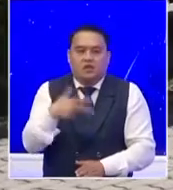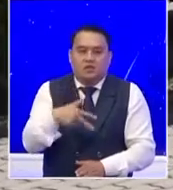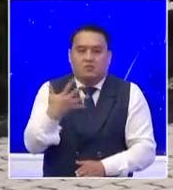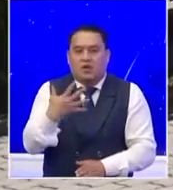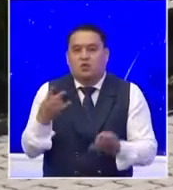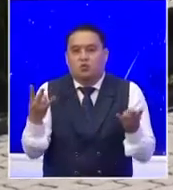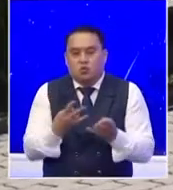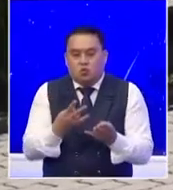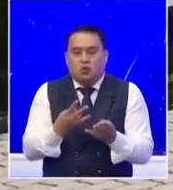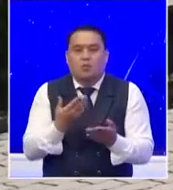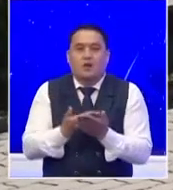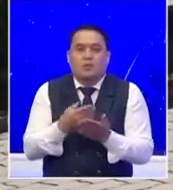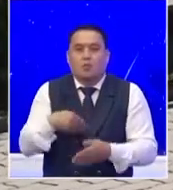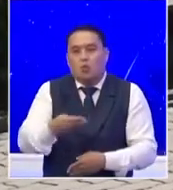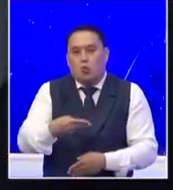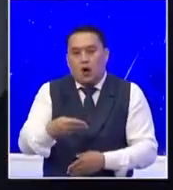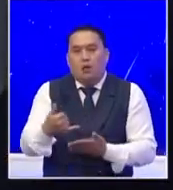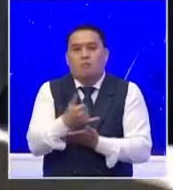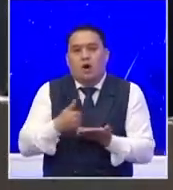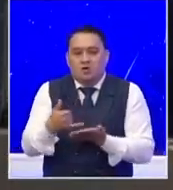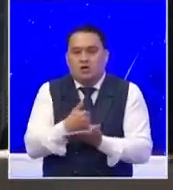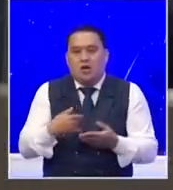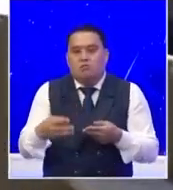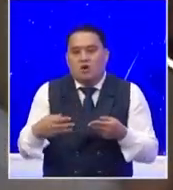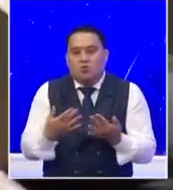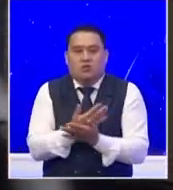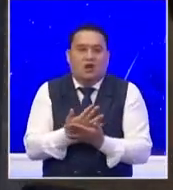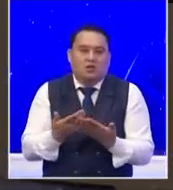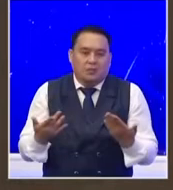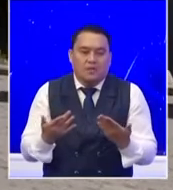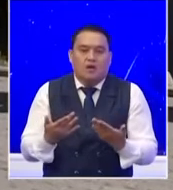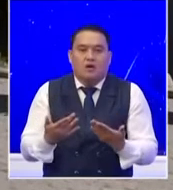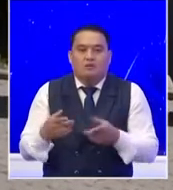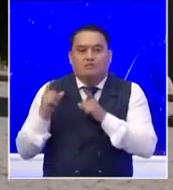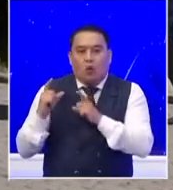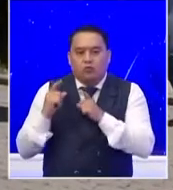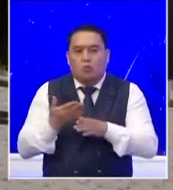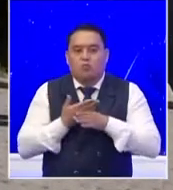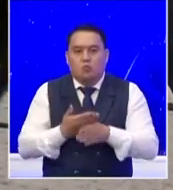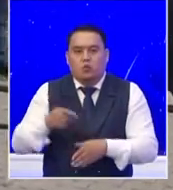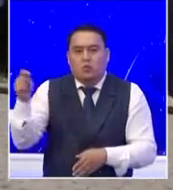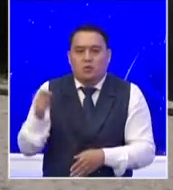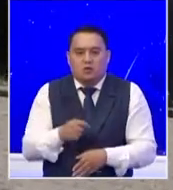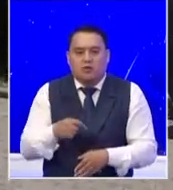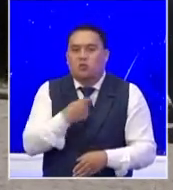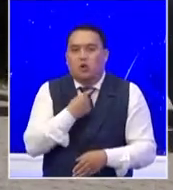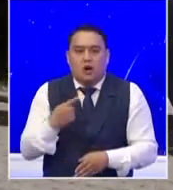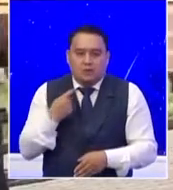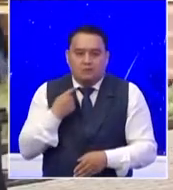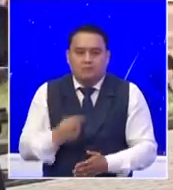самого необходимого. К примеру, мука, подсолнечное масло, макароны и так далее. Несколько фургонов с гуманитарной помощью прибыли и в областной